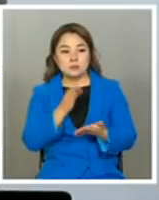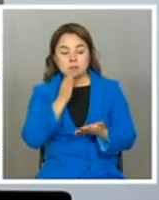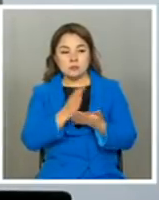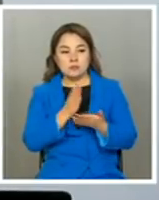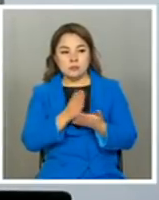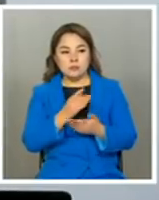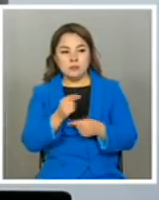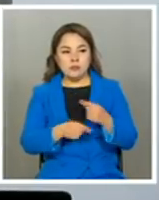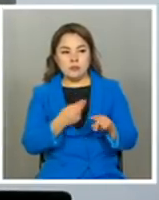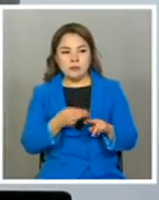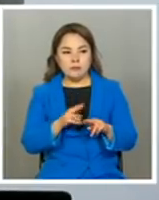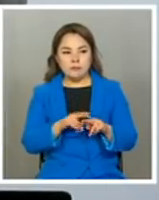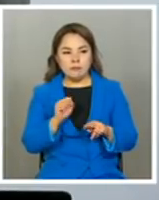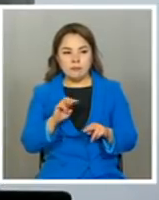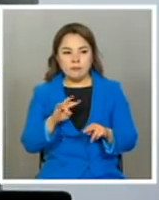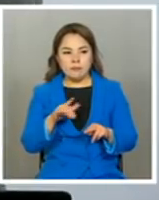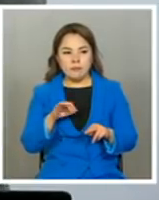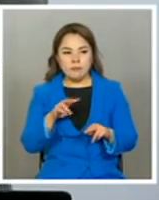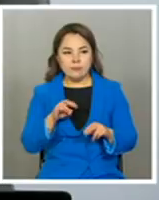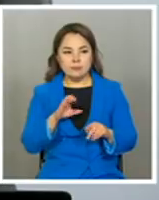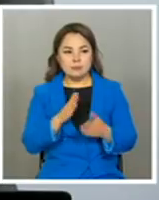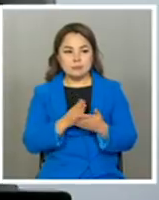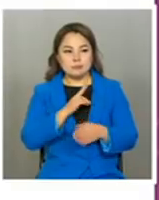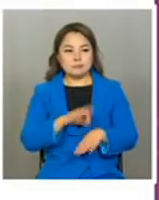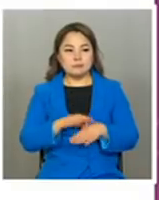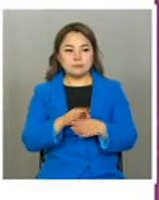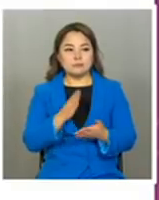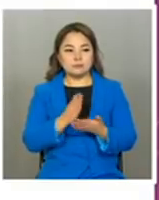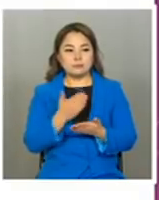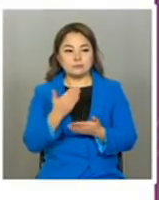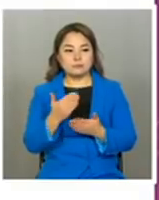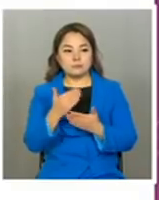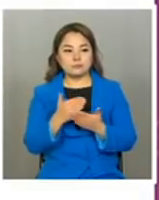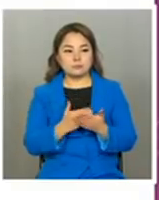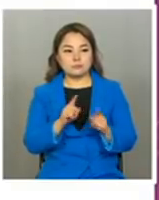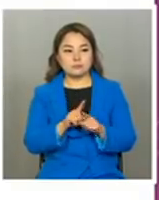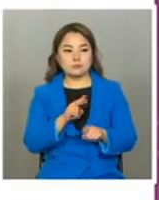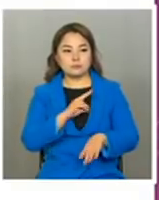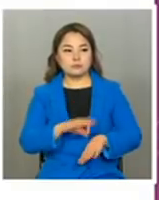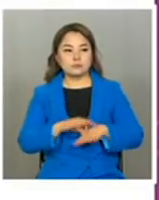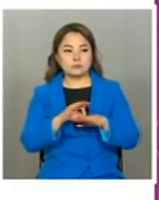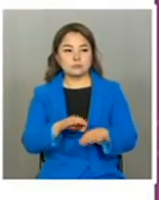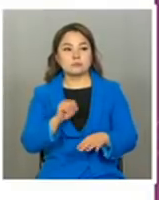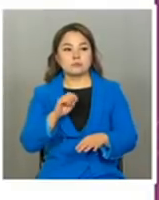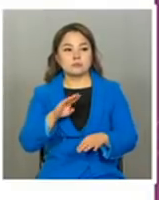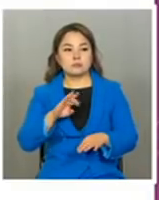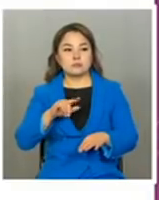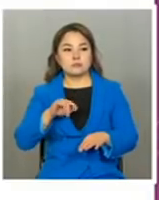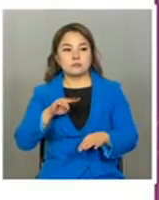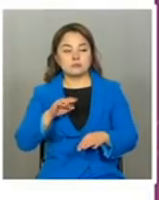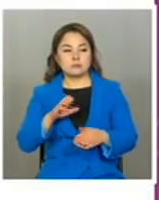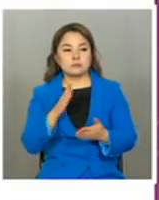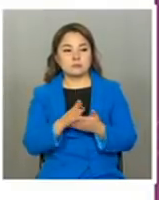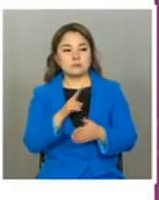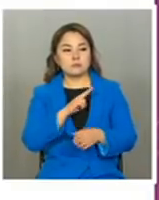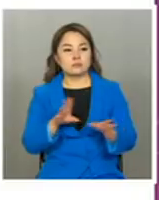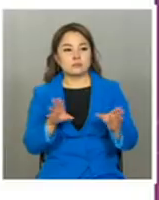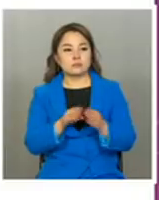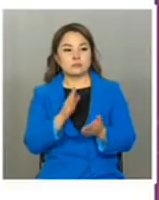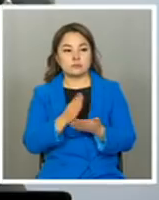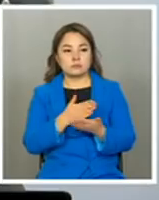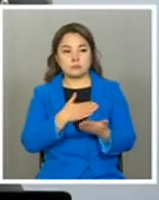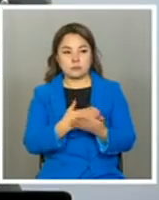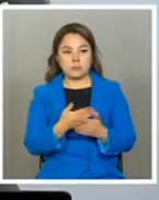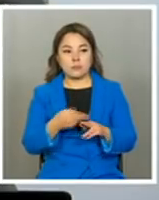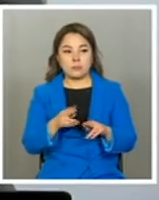Келесі антагонистердің жұмыс жасауы. Статикалық жұмыс кезінде антагонистер бірге жұмыс жасайды. Яғни,